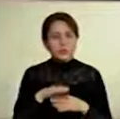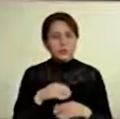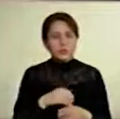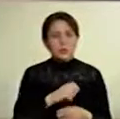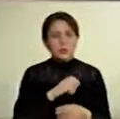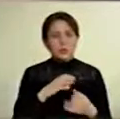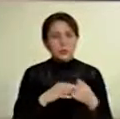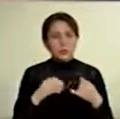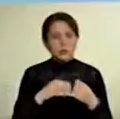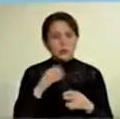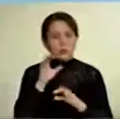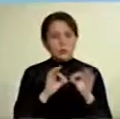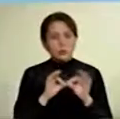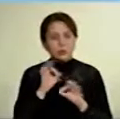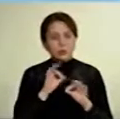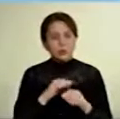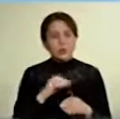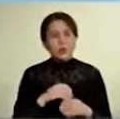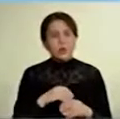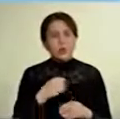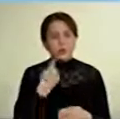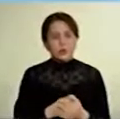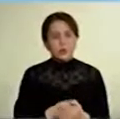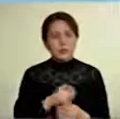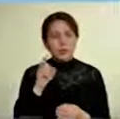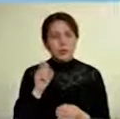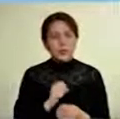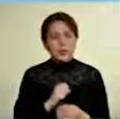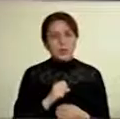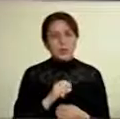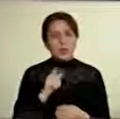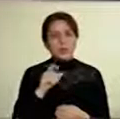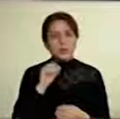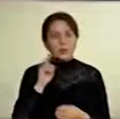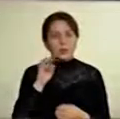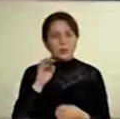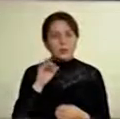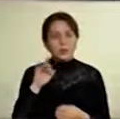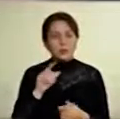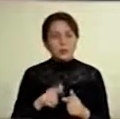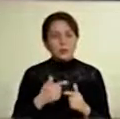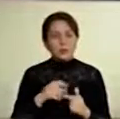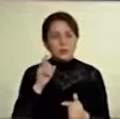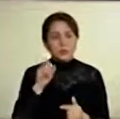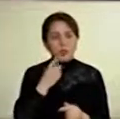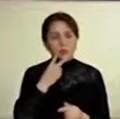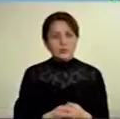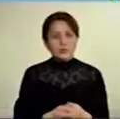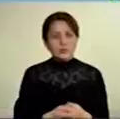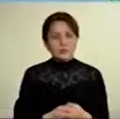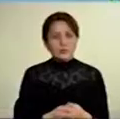yerni o'lchash o'lchov birligida berilgan ekan. Gektar yoki ha ko'rinishda ham yozishimiz